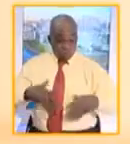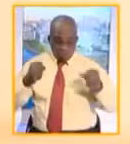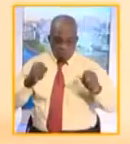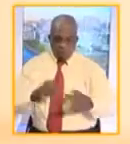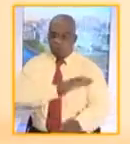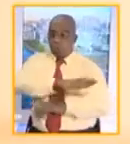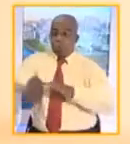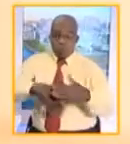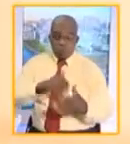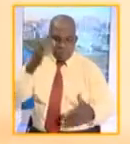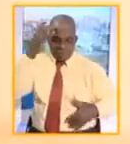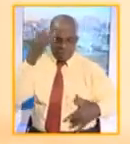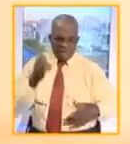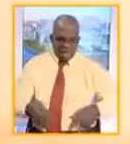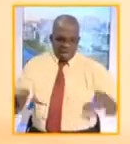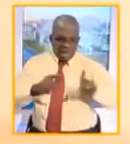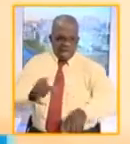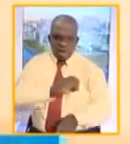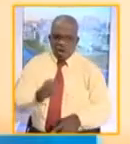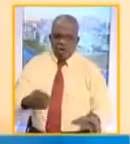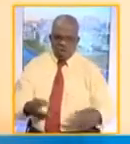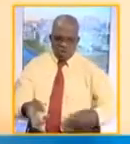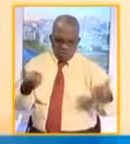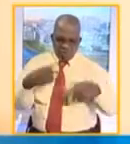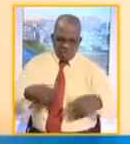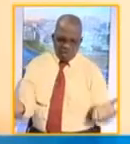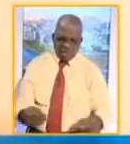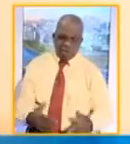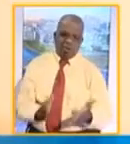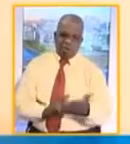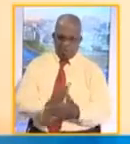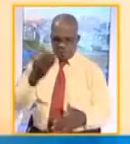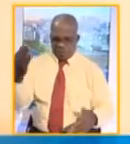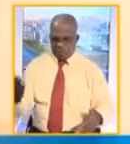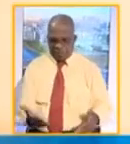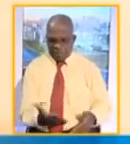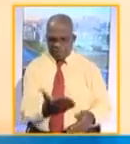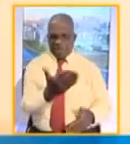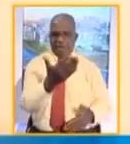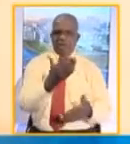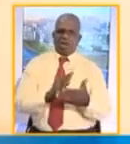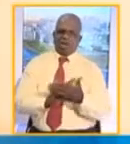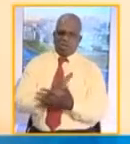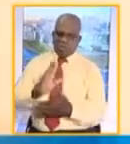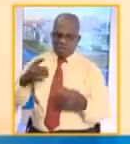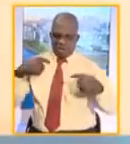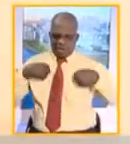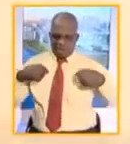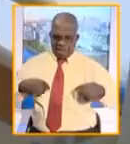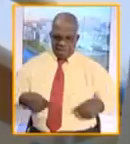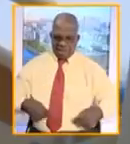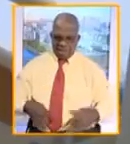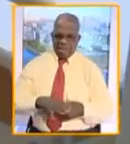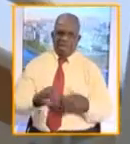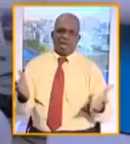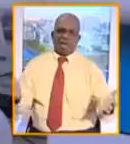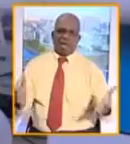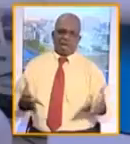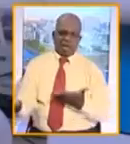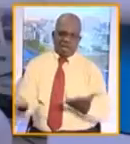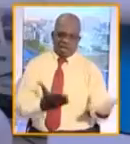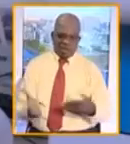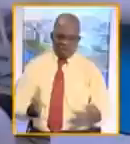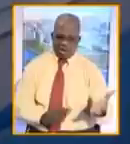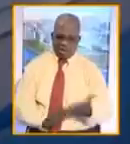la ville. Quand on vient ici, on nous reçoit bien. Bon, le service est rapide en fait. Et son